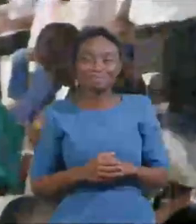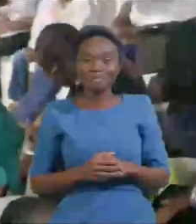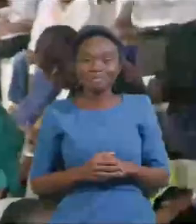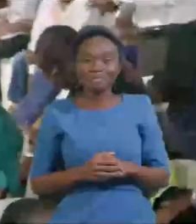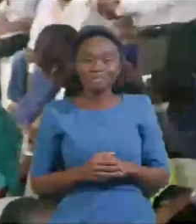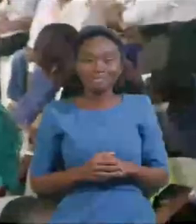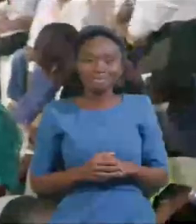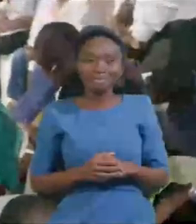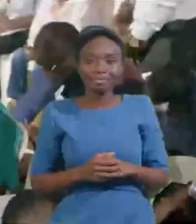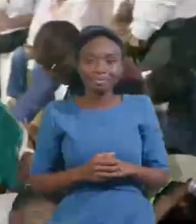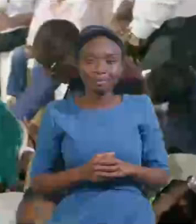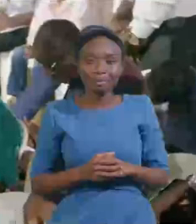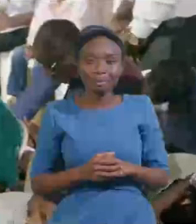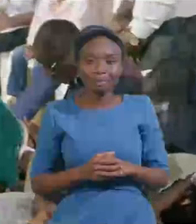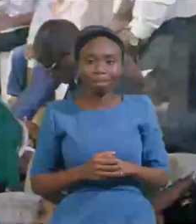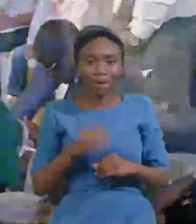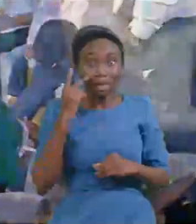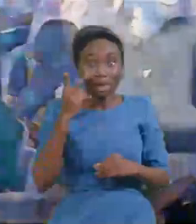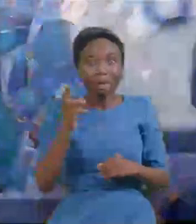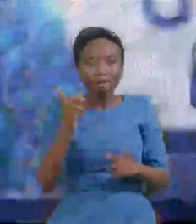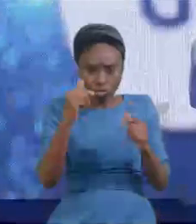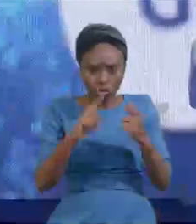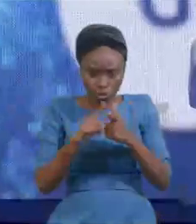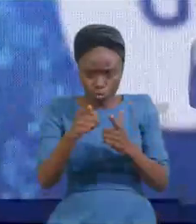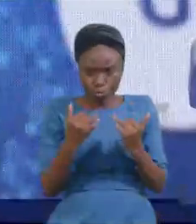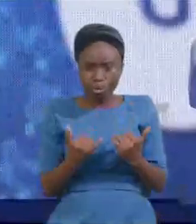Maintenant, il regarde dans ta direction.